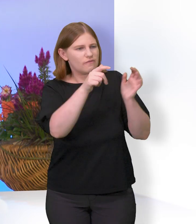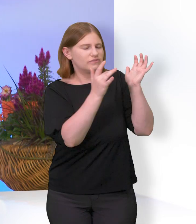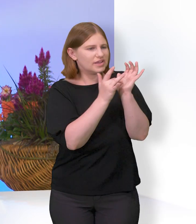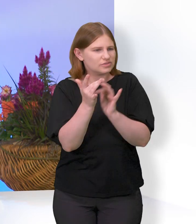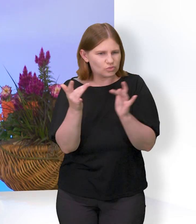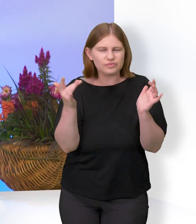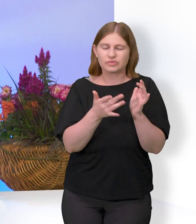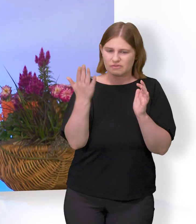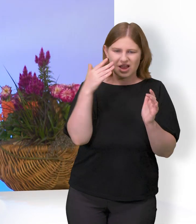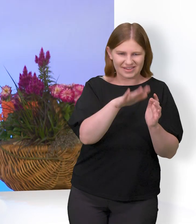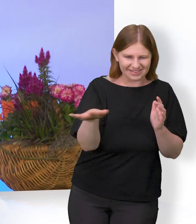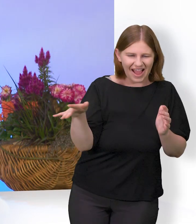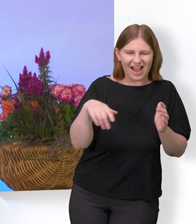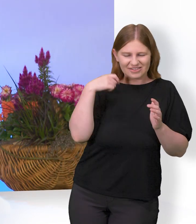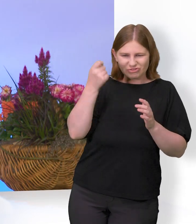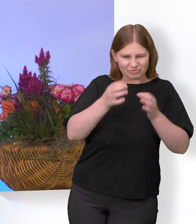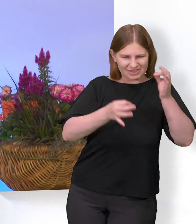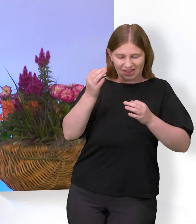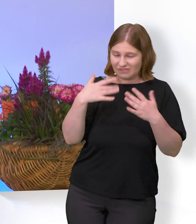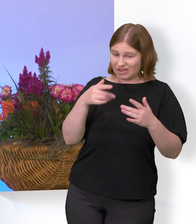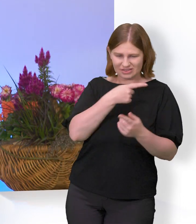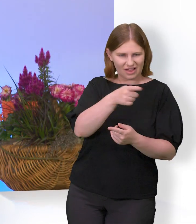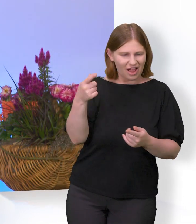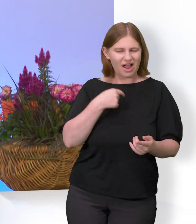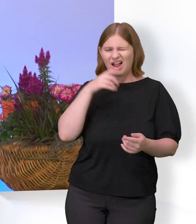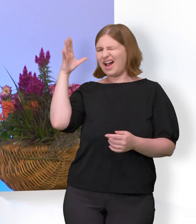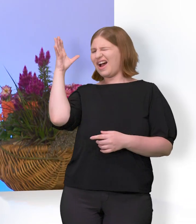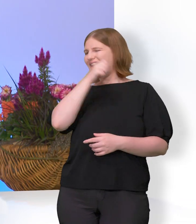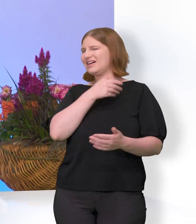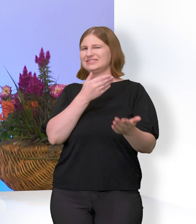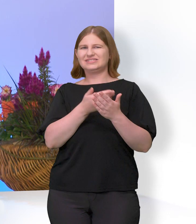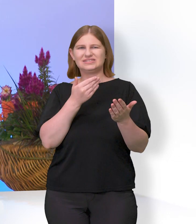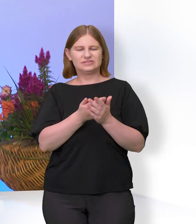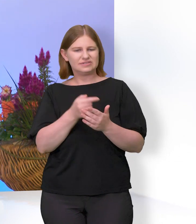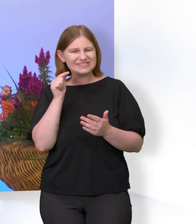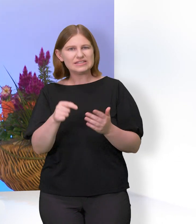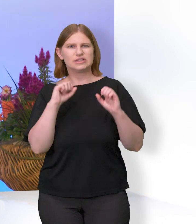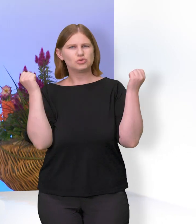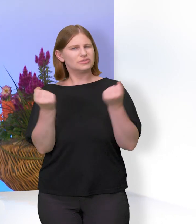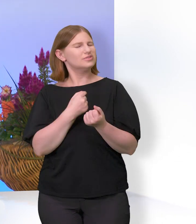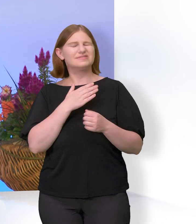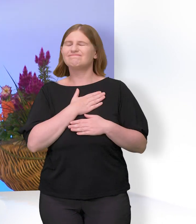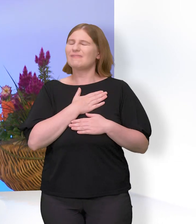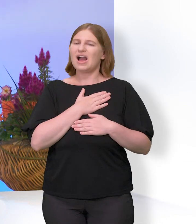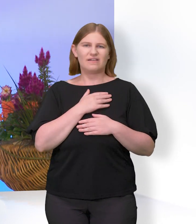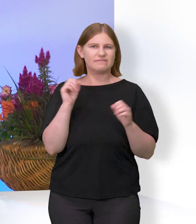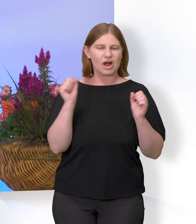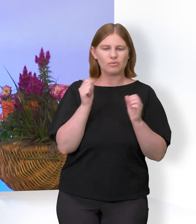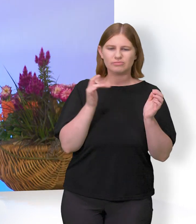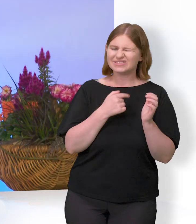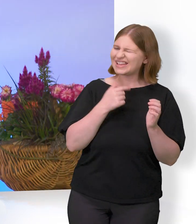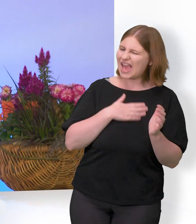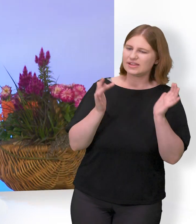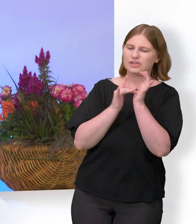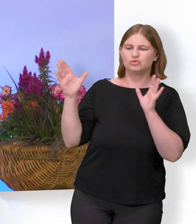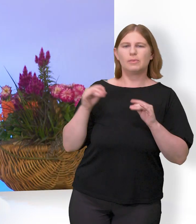bildlich vor Augen geführt. Und was ich an dieser Begebenheit so liebe und warum ich so gerne mit Jesus